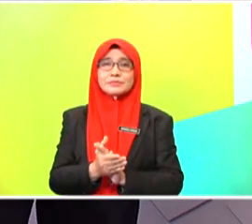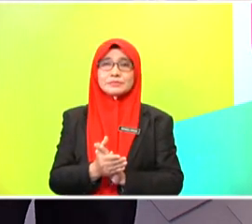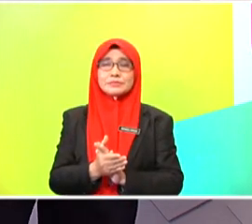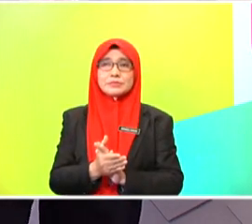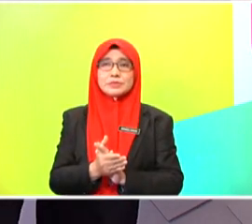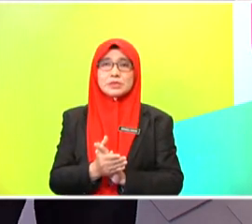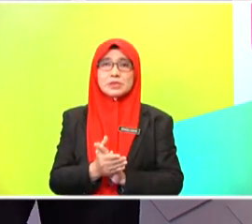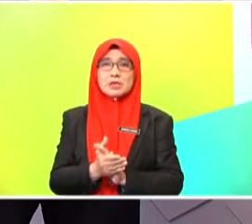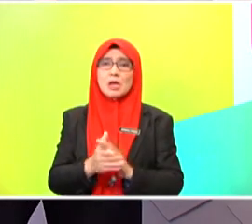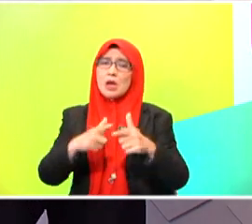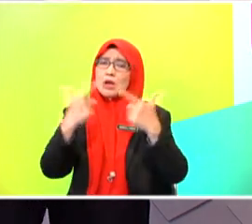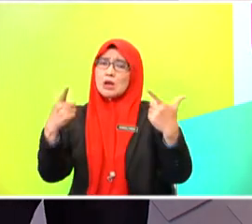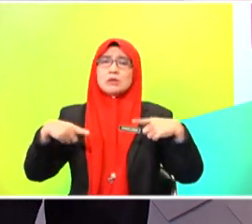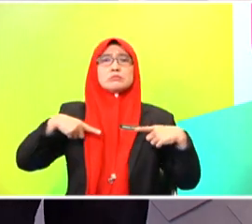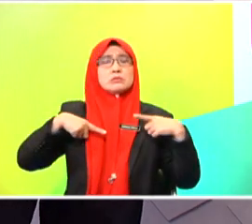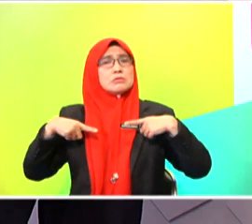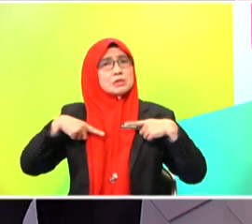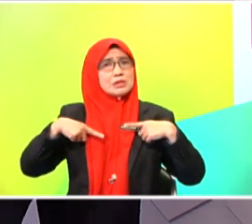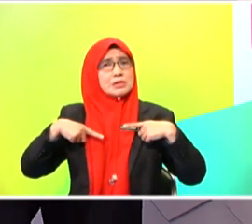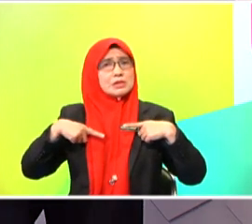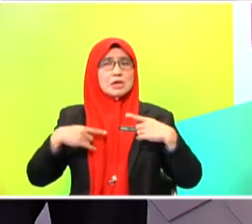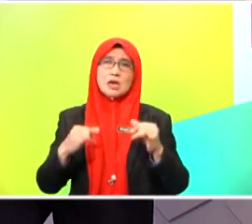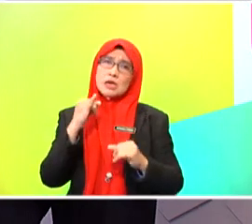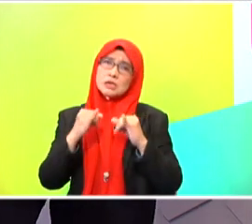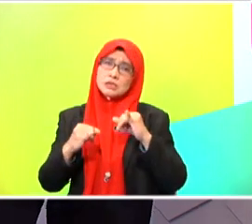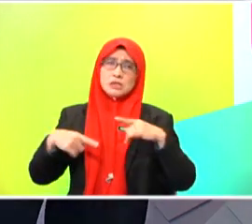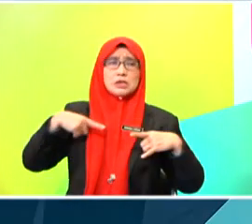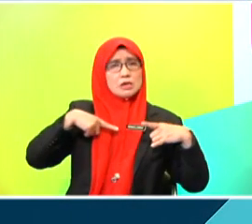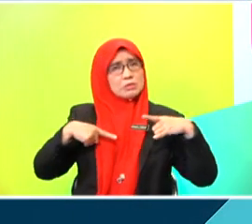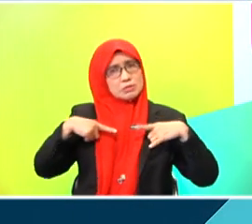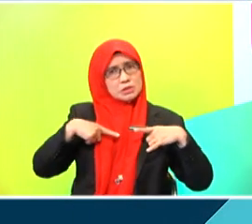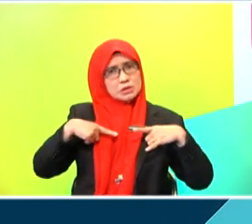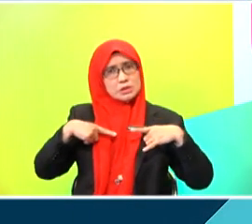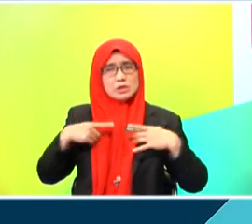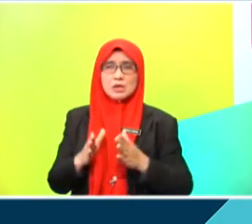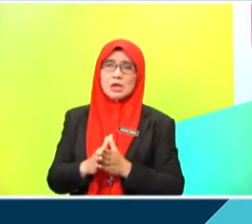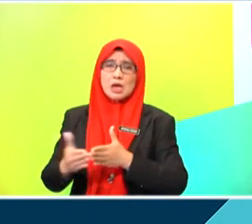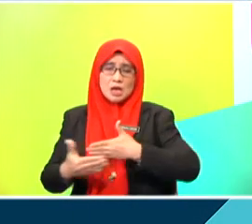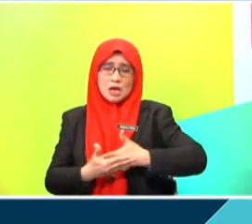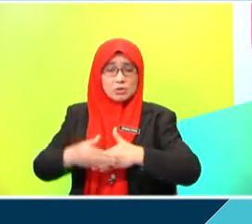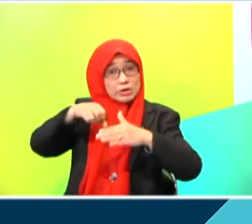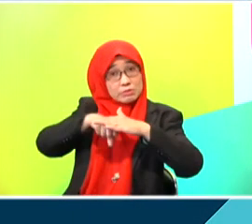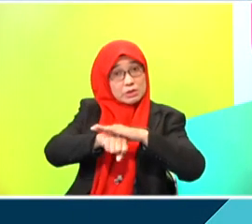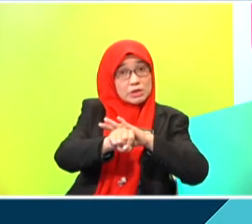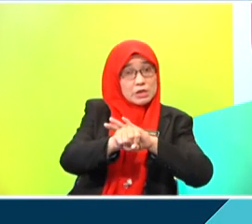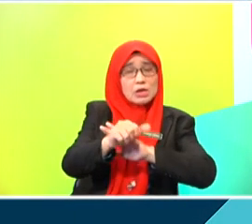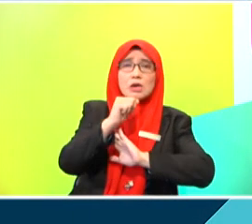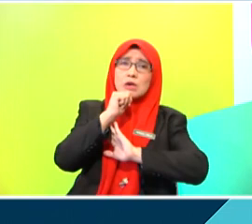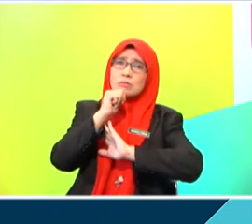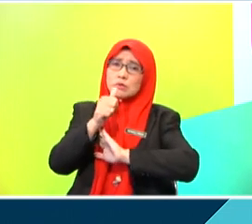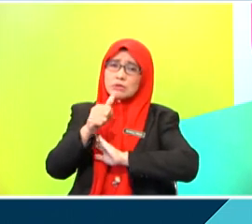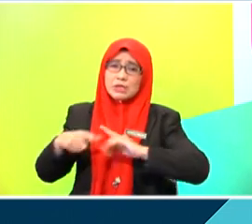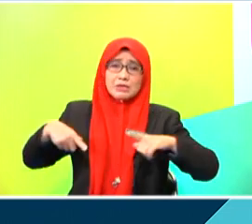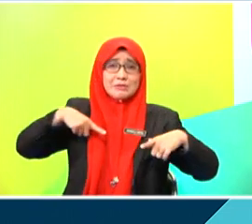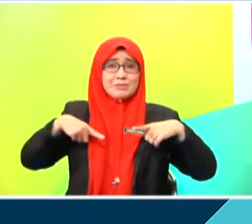daripada mamalia, jika mamalia ia haiwan beranak, bukan